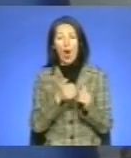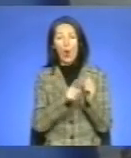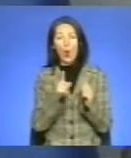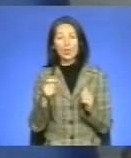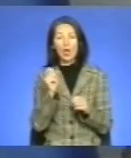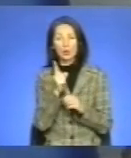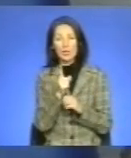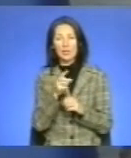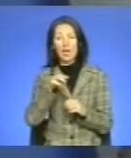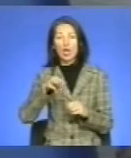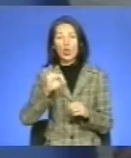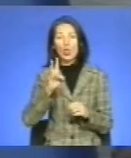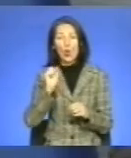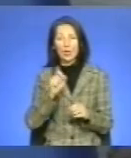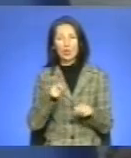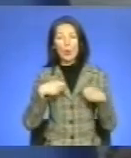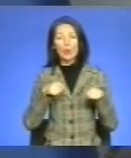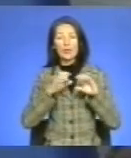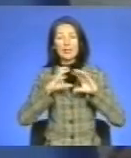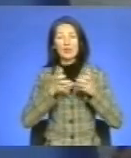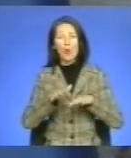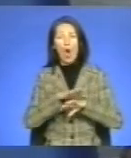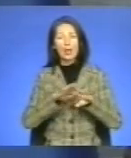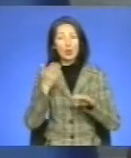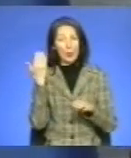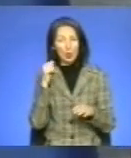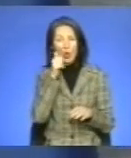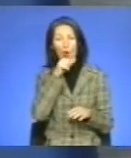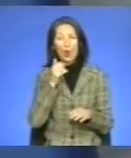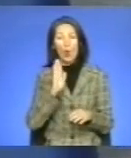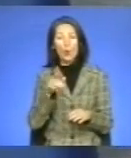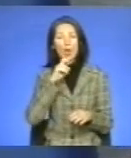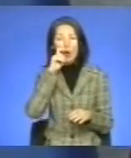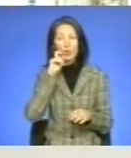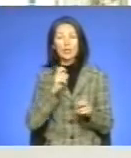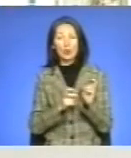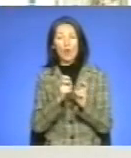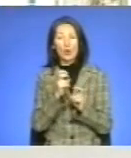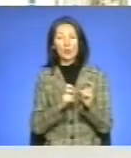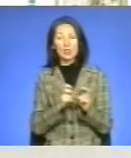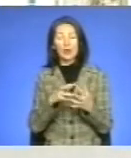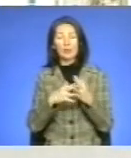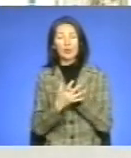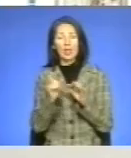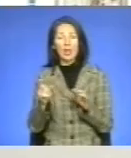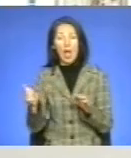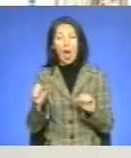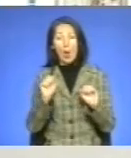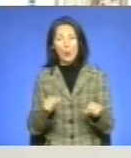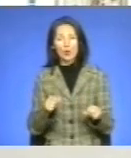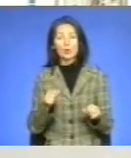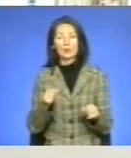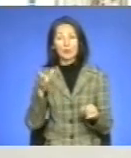11-та його тонна, що продавалася на світовому ринку минулого року, була вітчизняного виробництва. Аграрники можуть розраховувати на